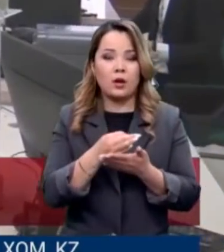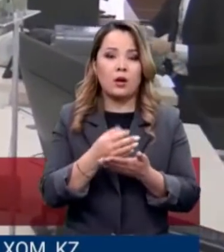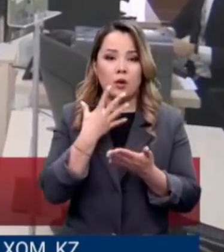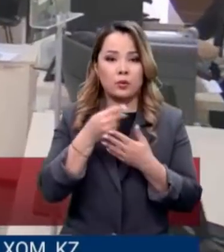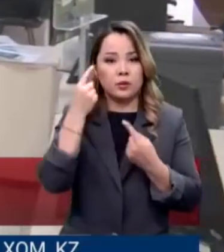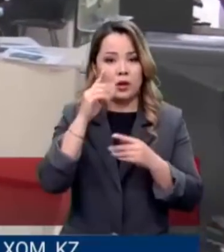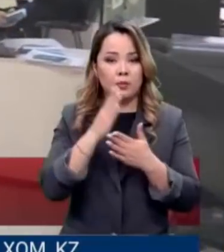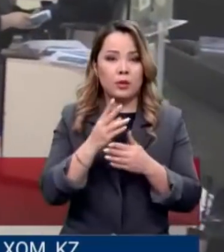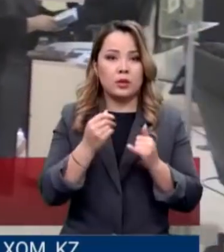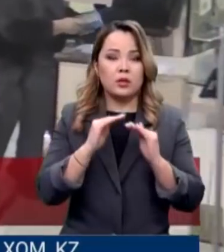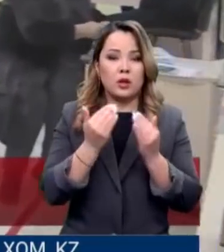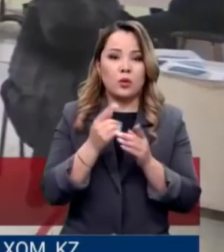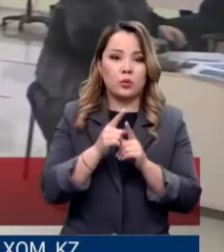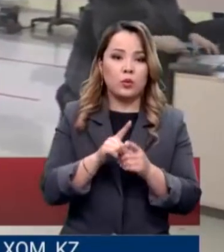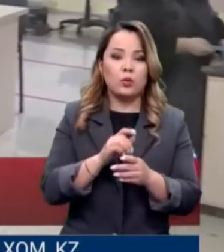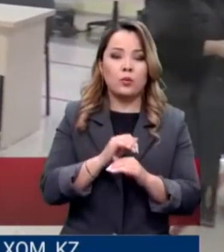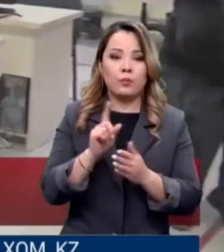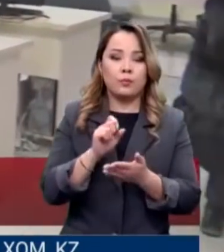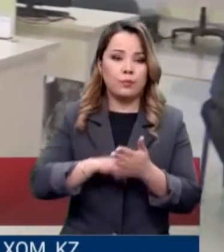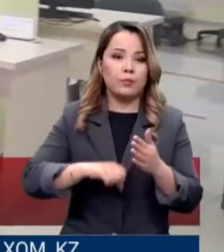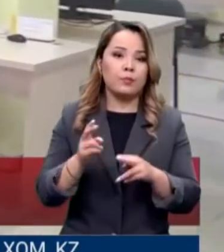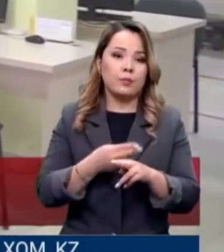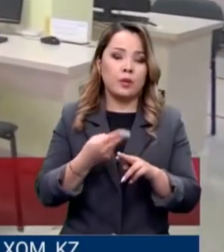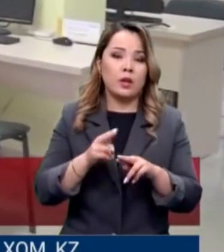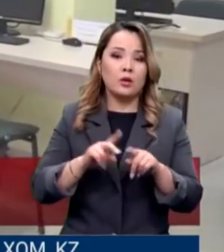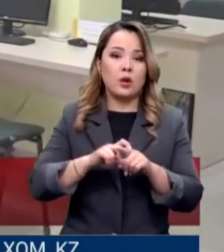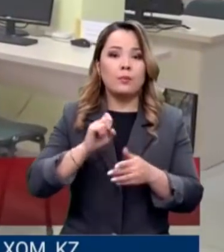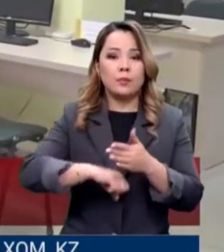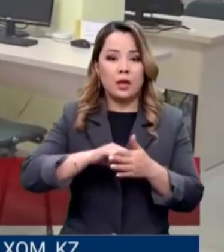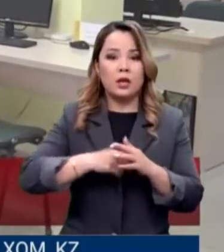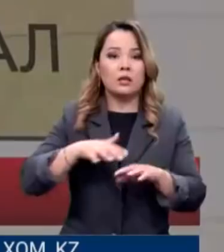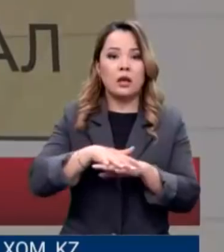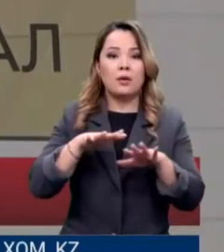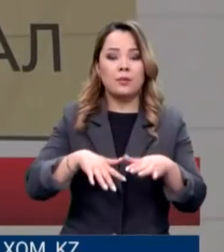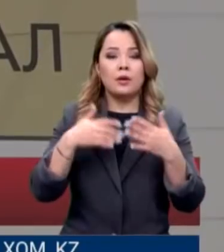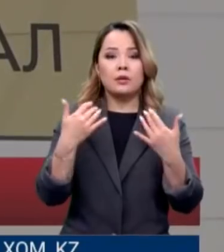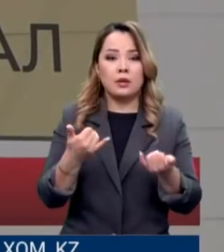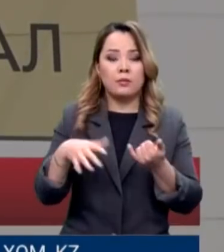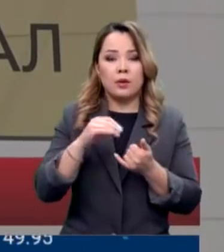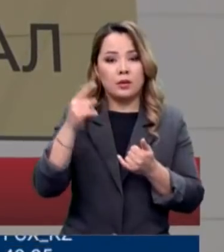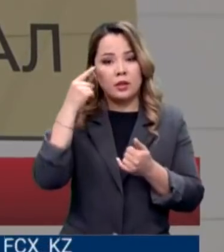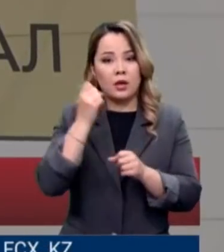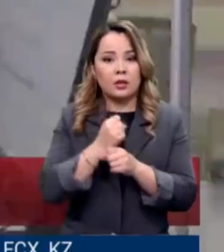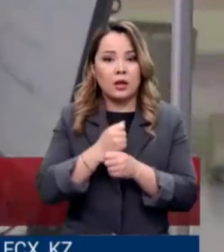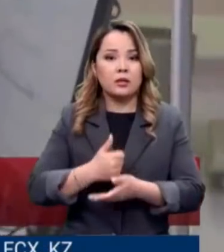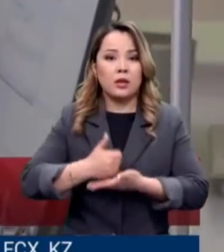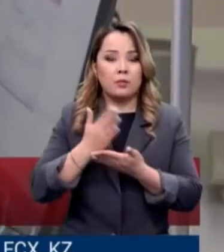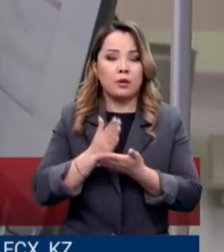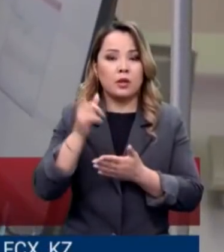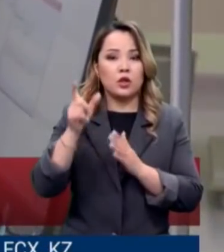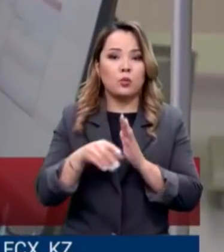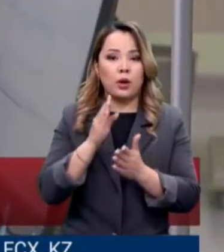оның шегін екі есе дерлік орынсыз ұлғайту іс жүзінде президент идеясының беделін түсіреді. Осы ретте